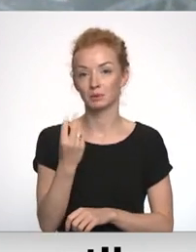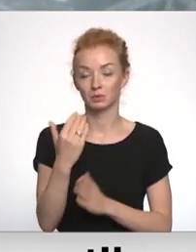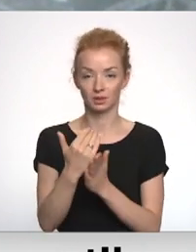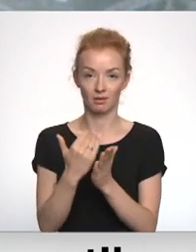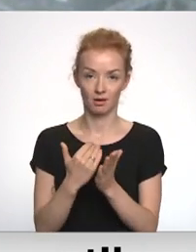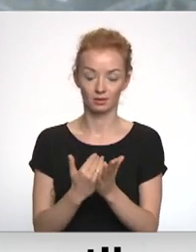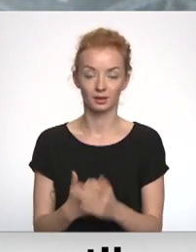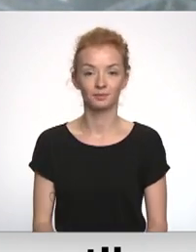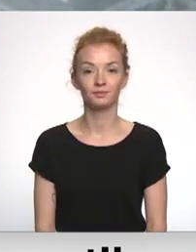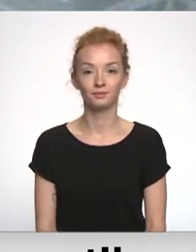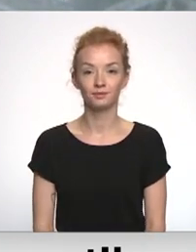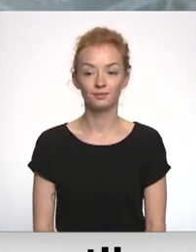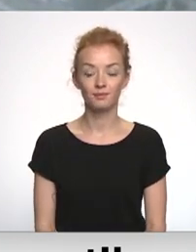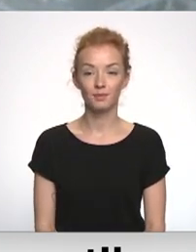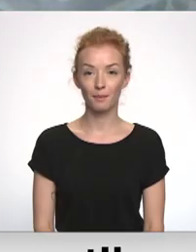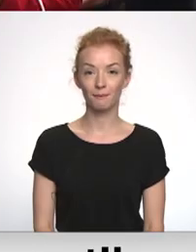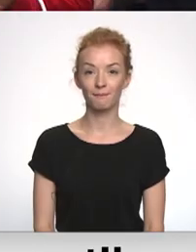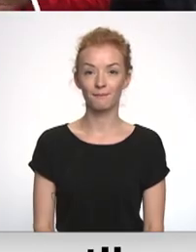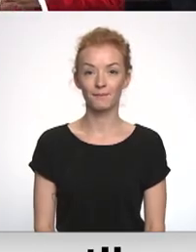saraksti. Turpina Madara Līcīte.